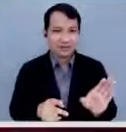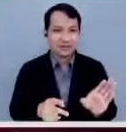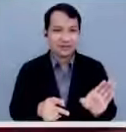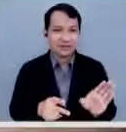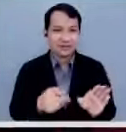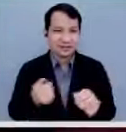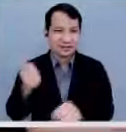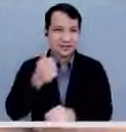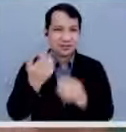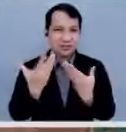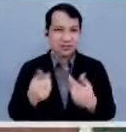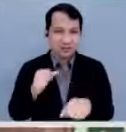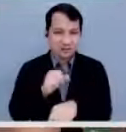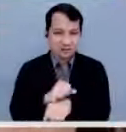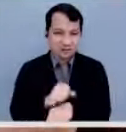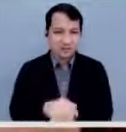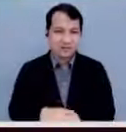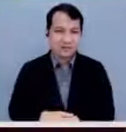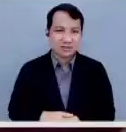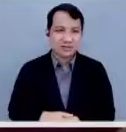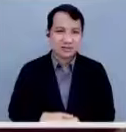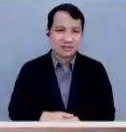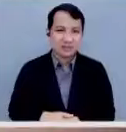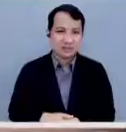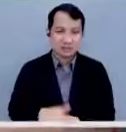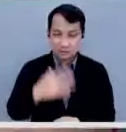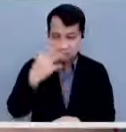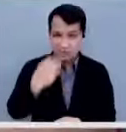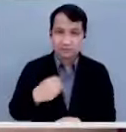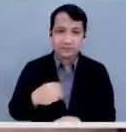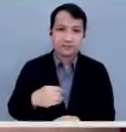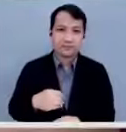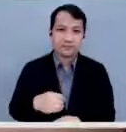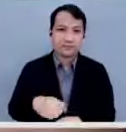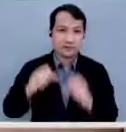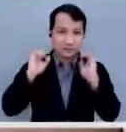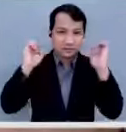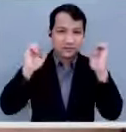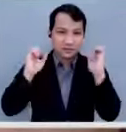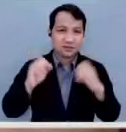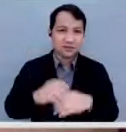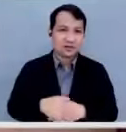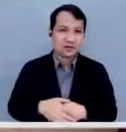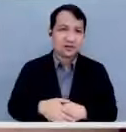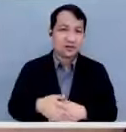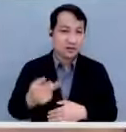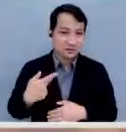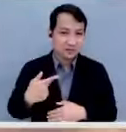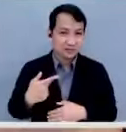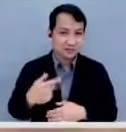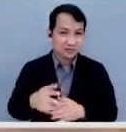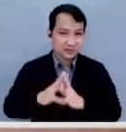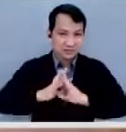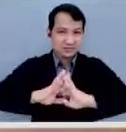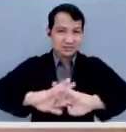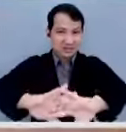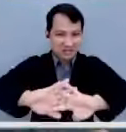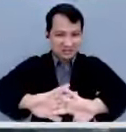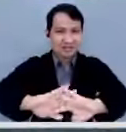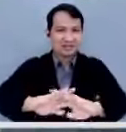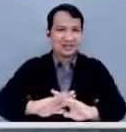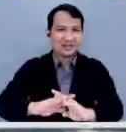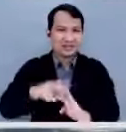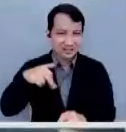ng alam po eh. So paano mo lalabanan ang antok? Kunting ano, exercise lang. Tapos okay. Stretching, ganun, o kaya ano,